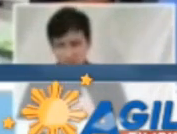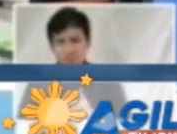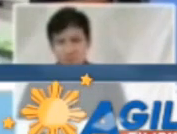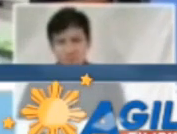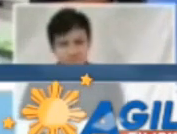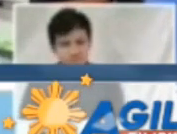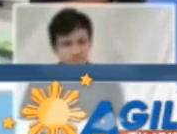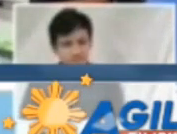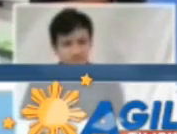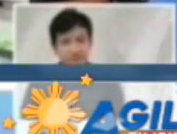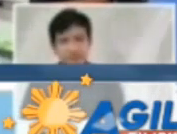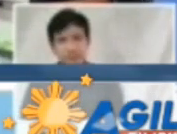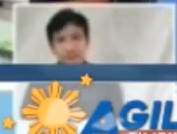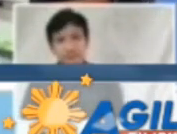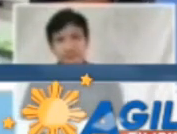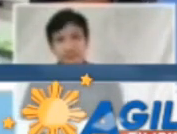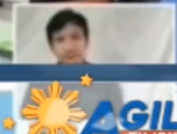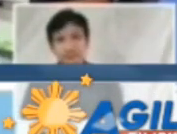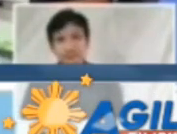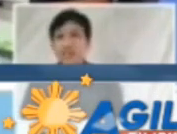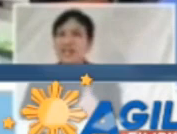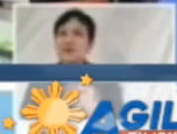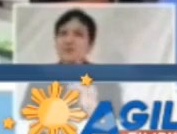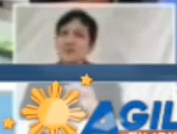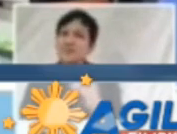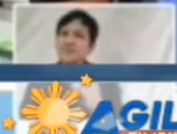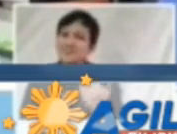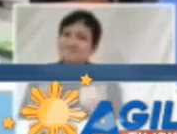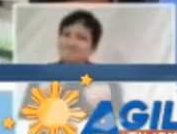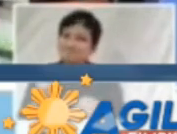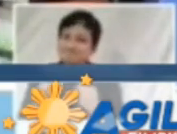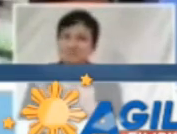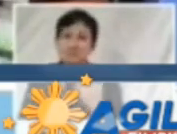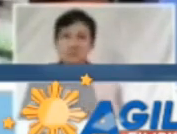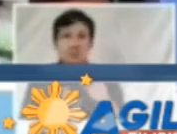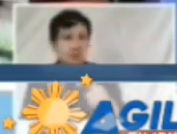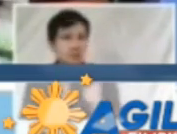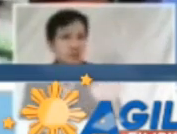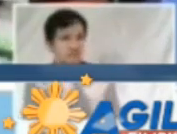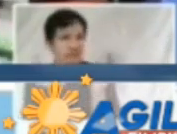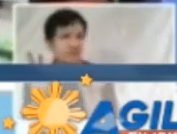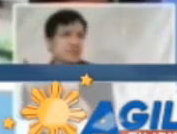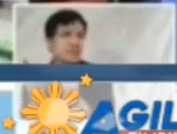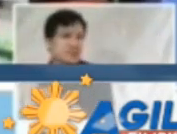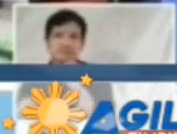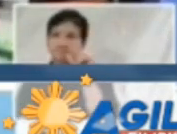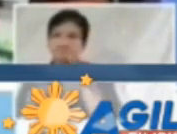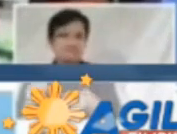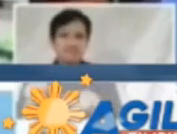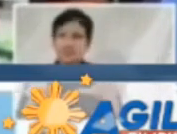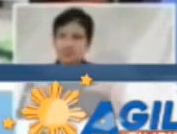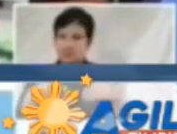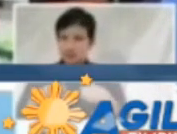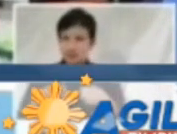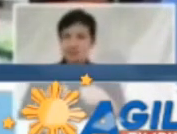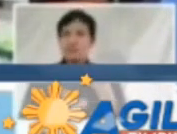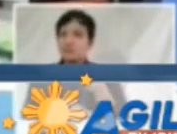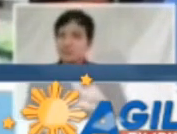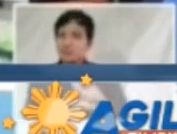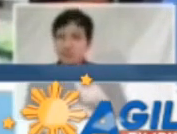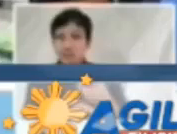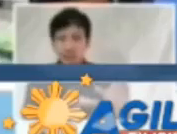na sinasabi nila na kailangan sila ay kwalipikado sa programang ito ngunit hindi sila naisama dito sa